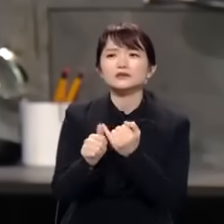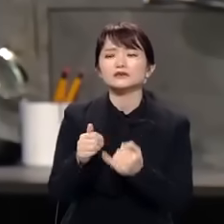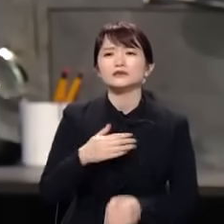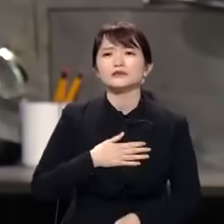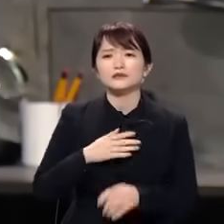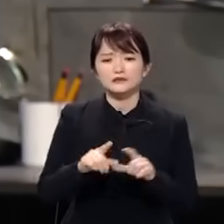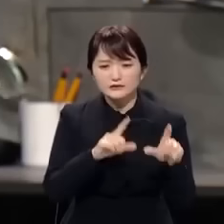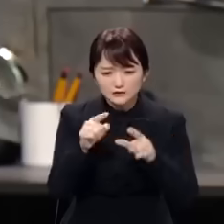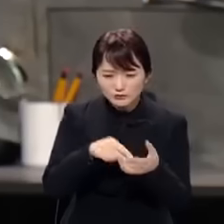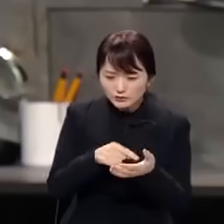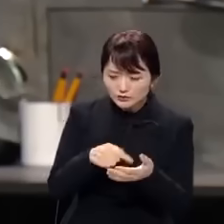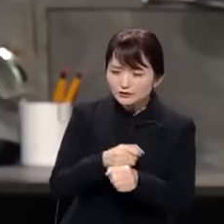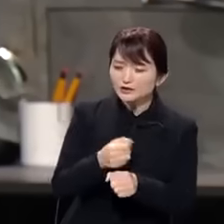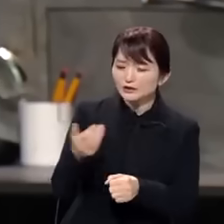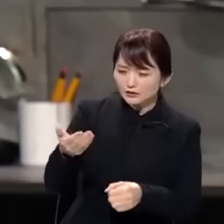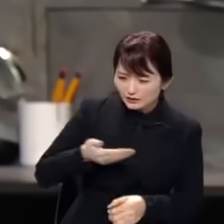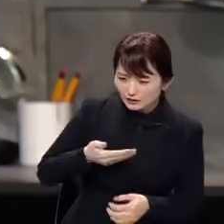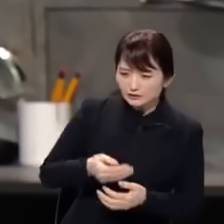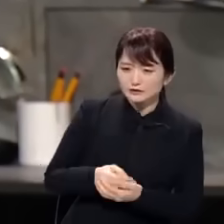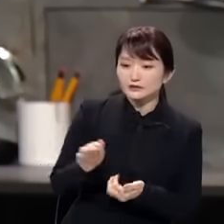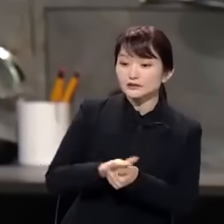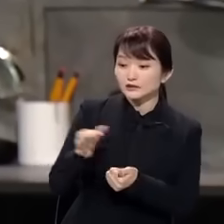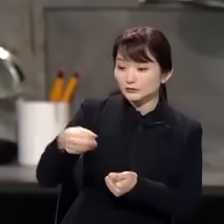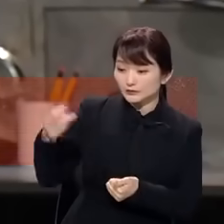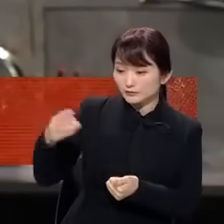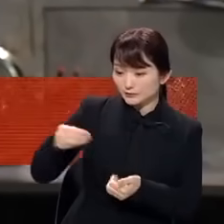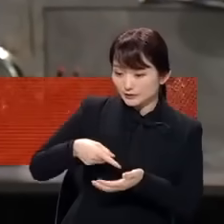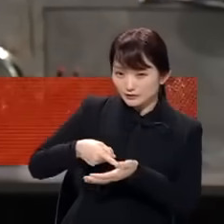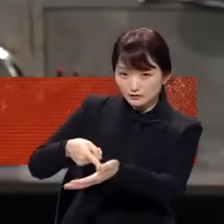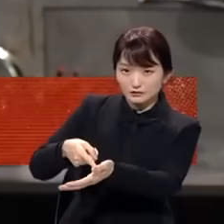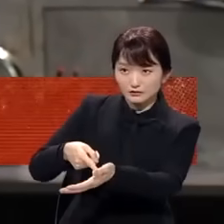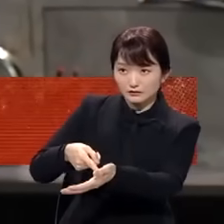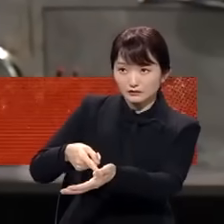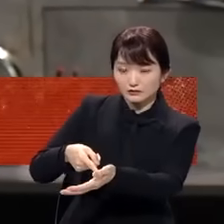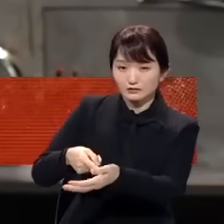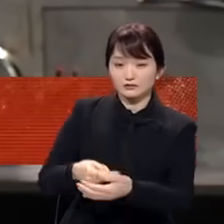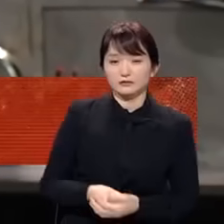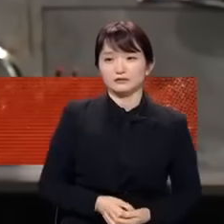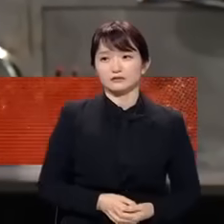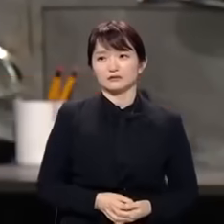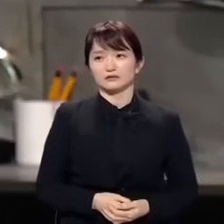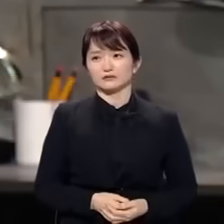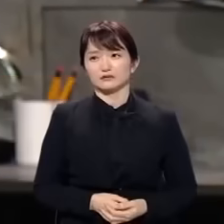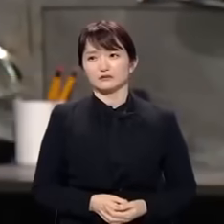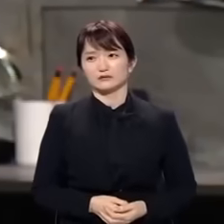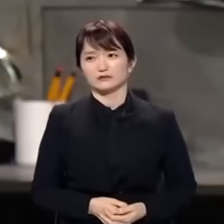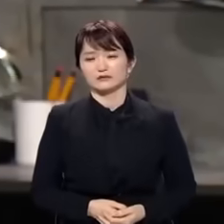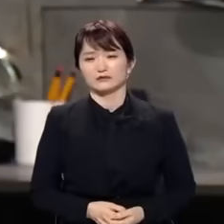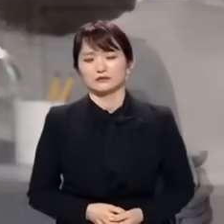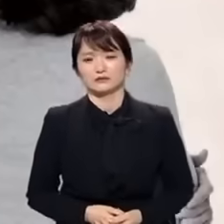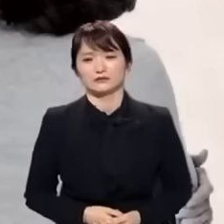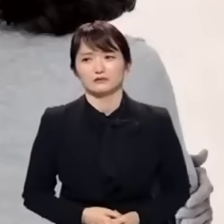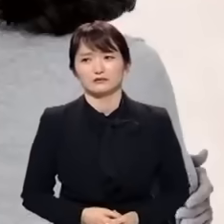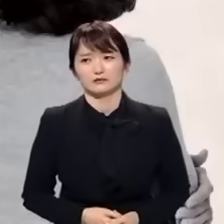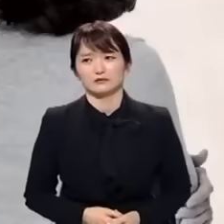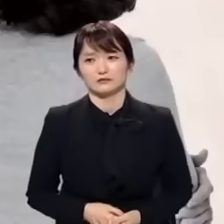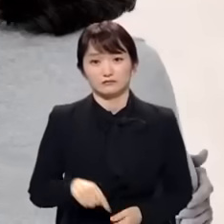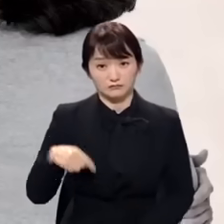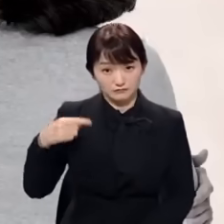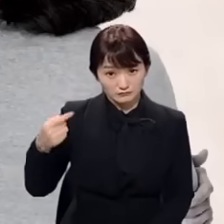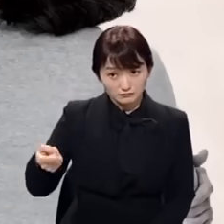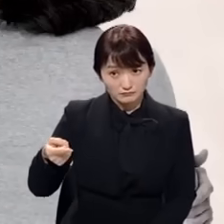어떤 삶을 좀 보상해 줘야 되는거 아니냐 그렇게 위자료 3천만 원까지 욕구을 했다라고 합니다 그렇게 긴장이 깊은 상황이었는데 그 다음